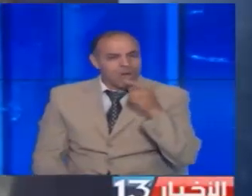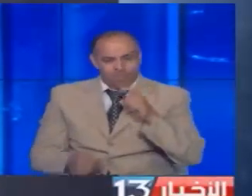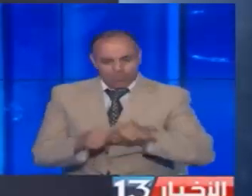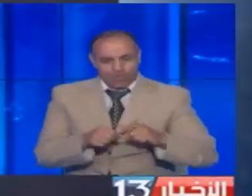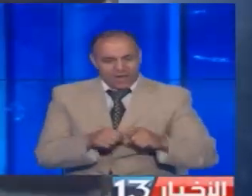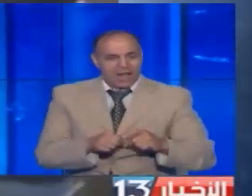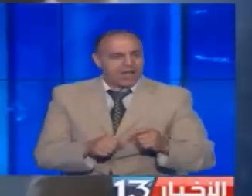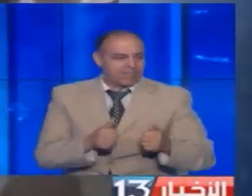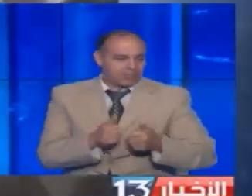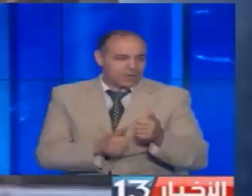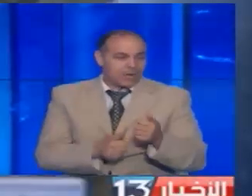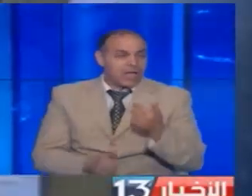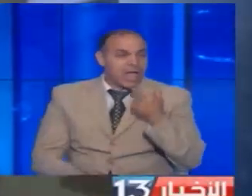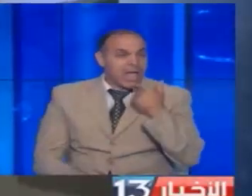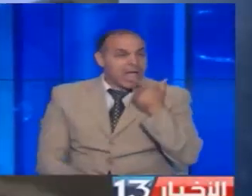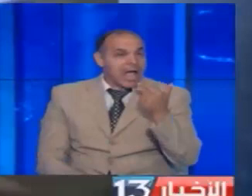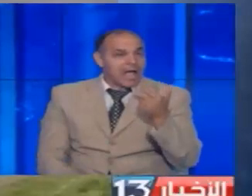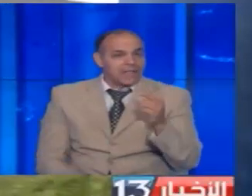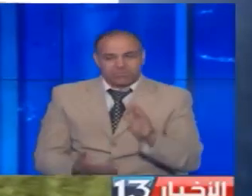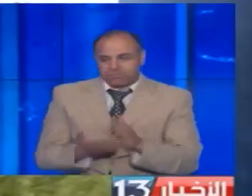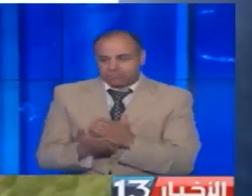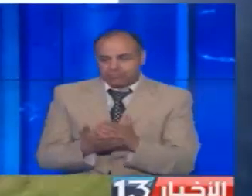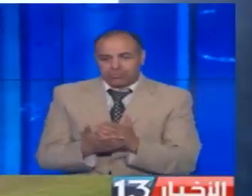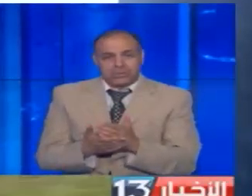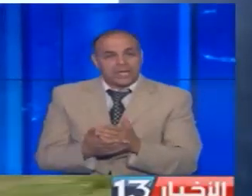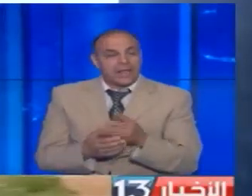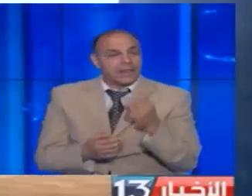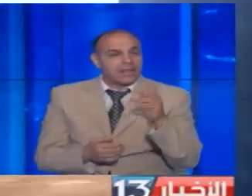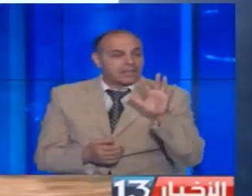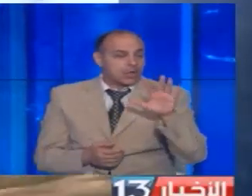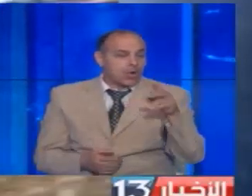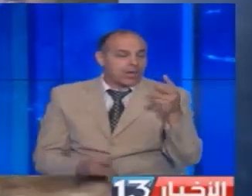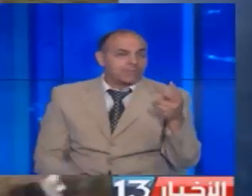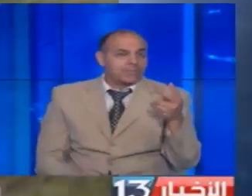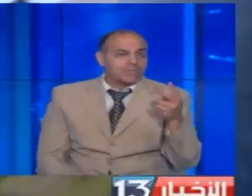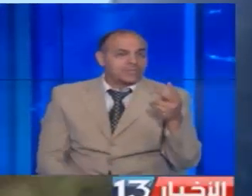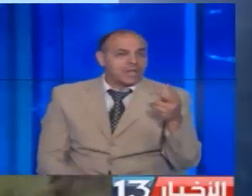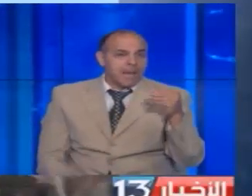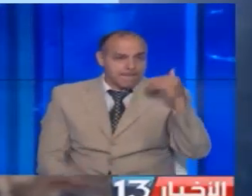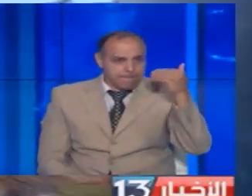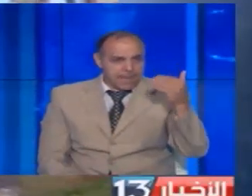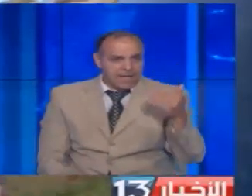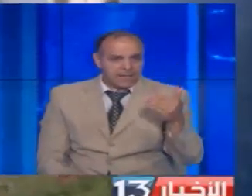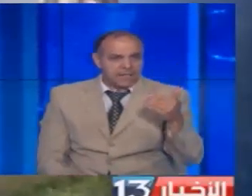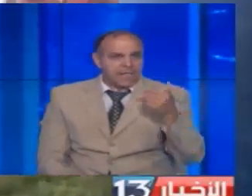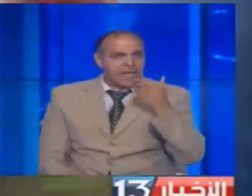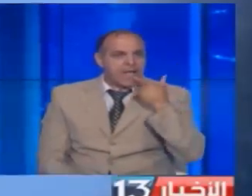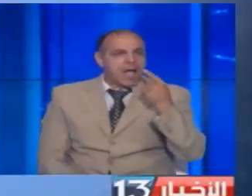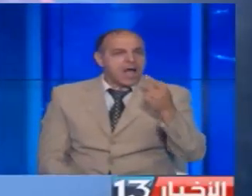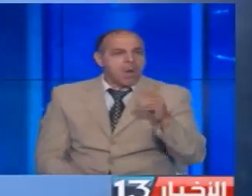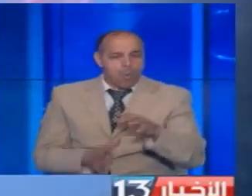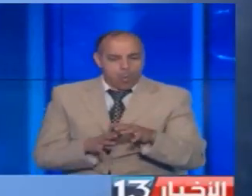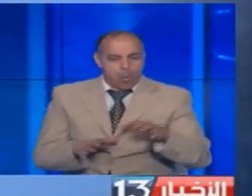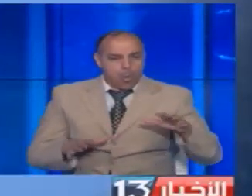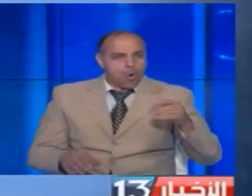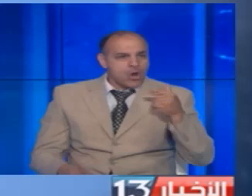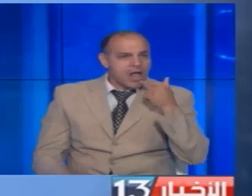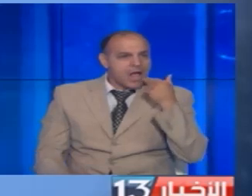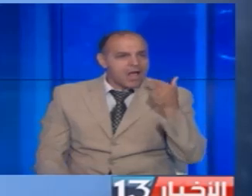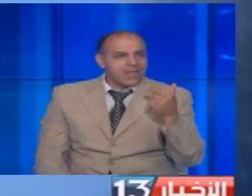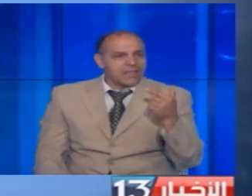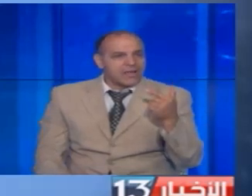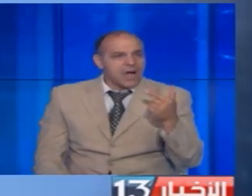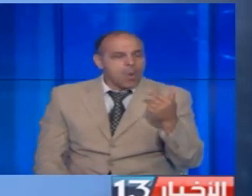في المسابقة، ليبدأ الاستعداد للدورة 52 في الإبان بأمل اتساع الرقعة الزمنية